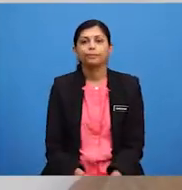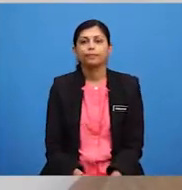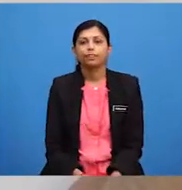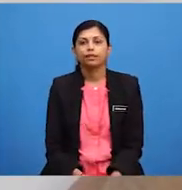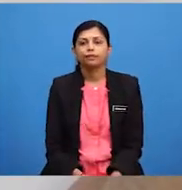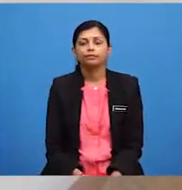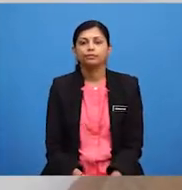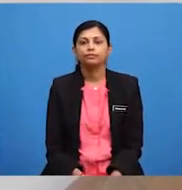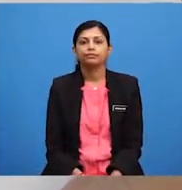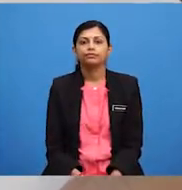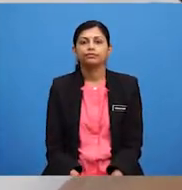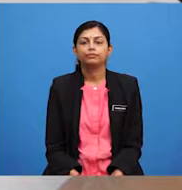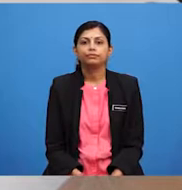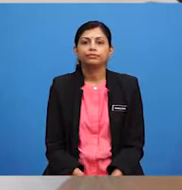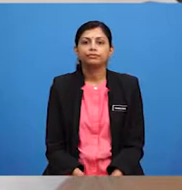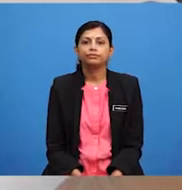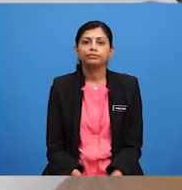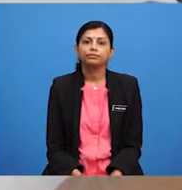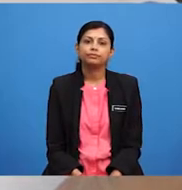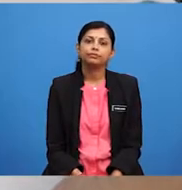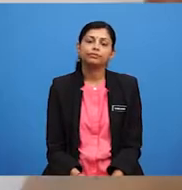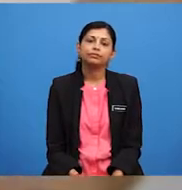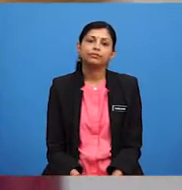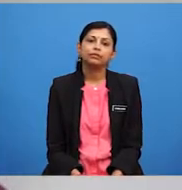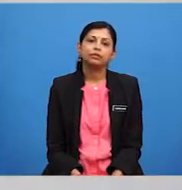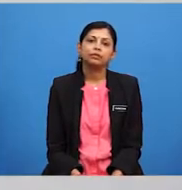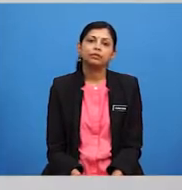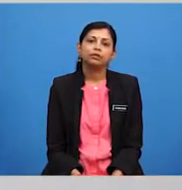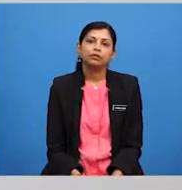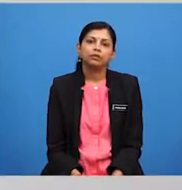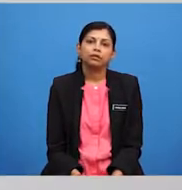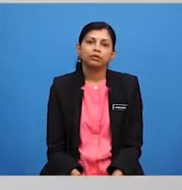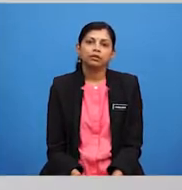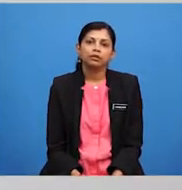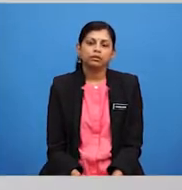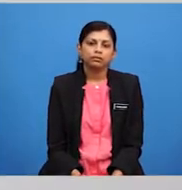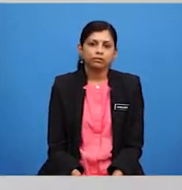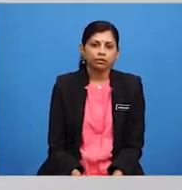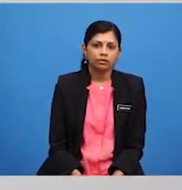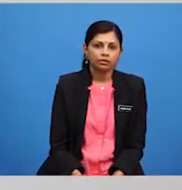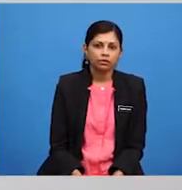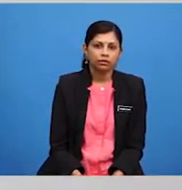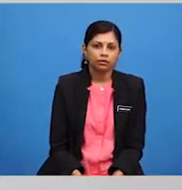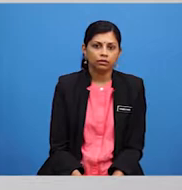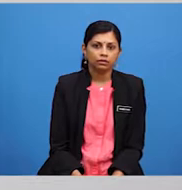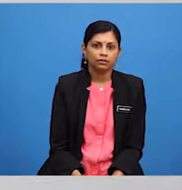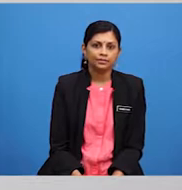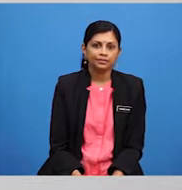Kemudian, murid-murid unjurkan garisan selari AB bermula dari titik